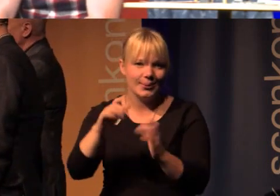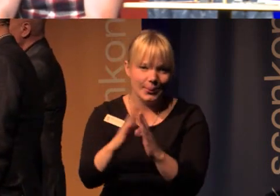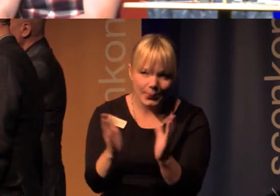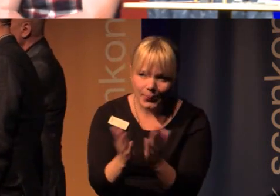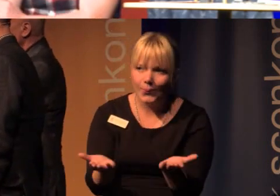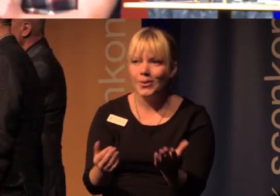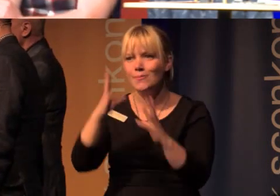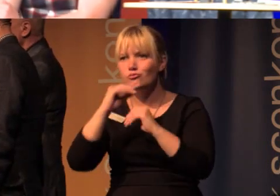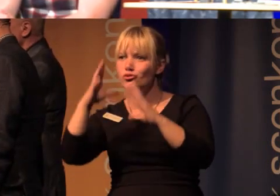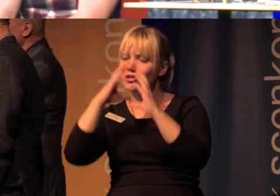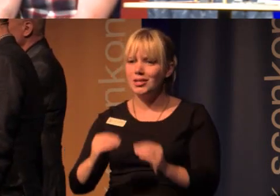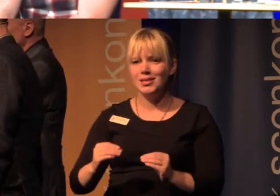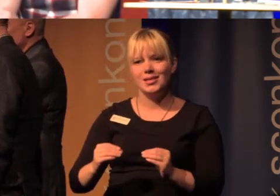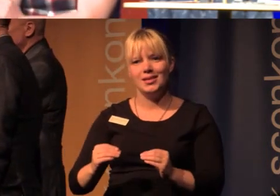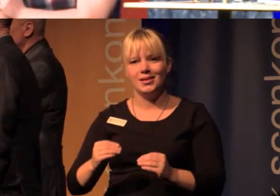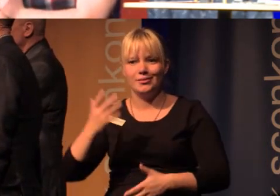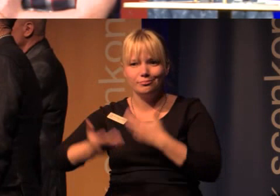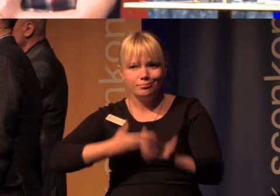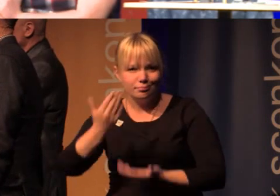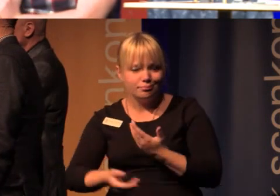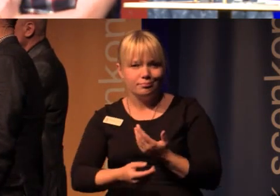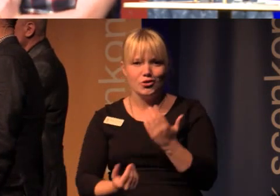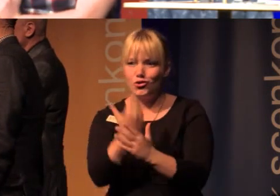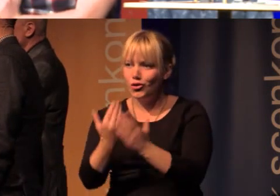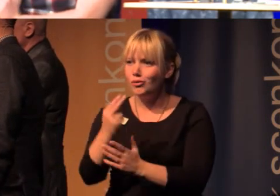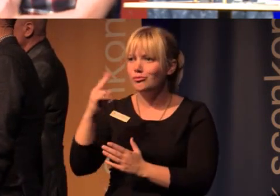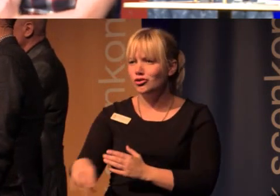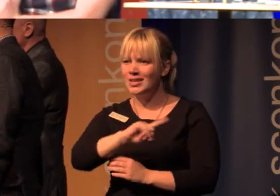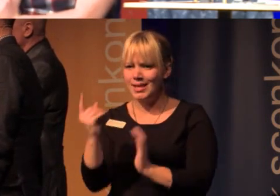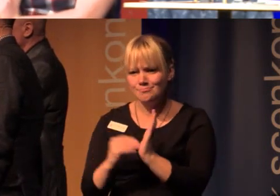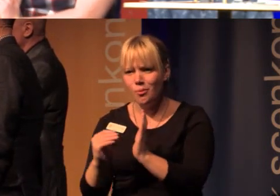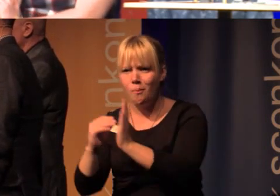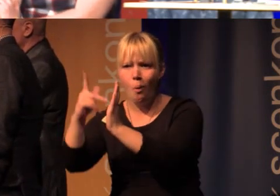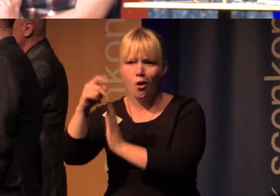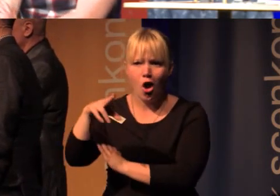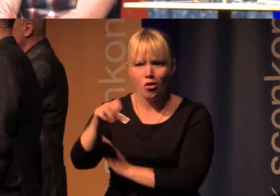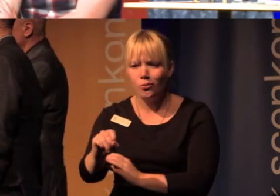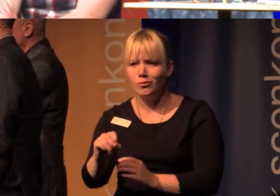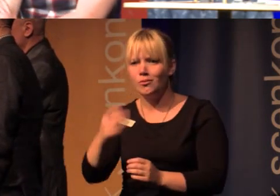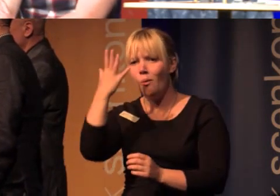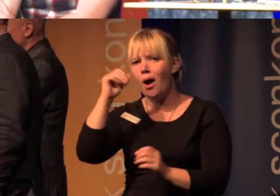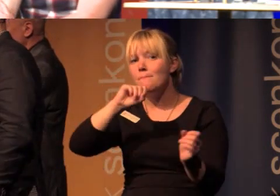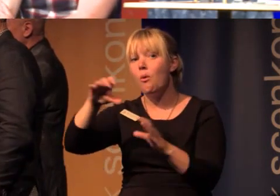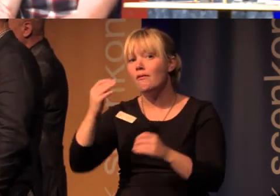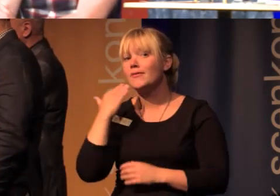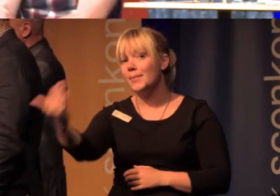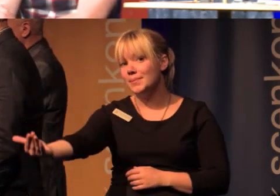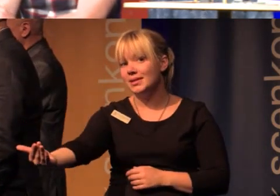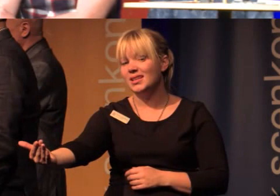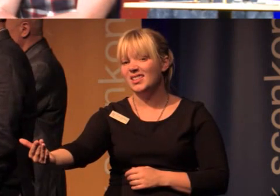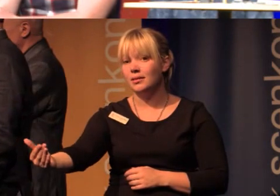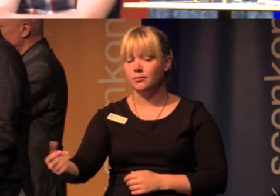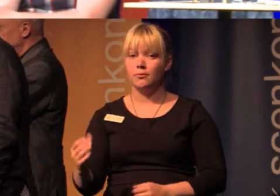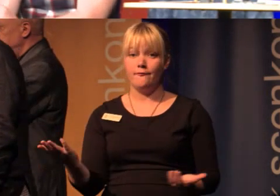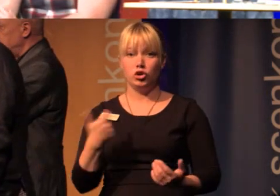nya musikstycken och så vidare som kommer bli ny kanon, eller om man ska säga, som kommer spela en stor roll i framtiden. Och det är inte säkert att det vi